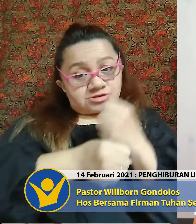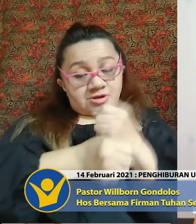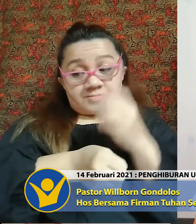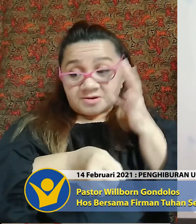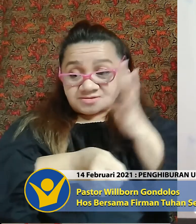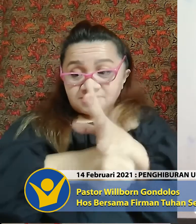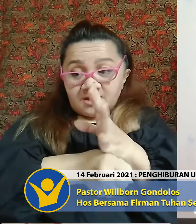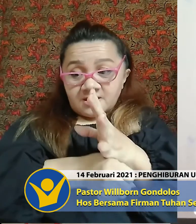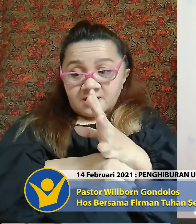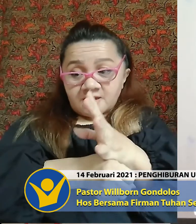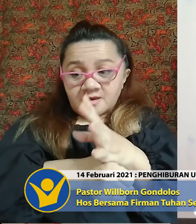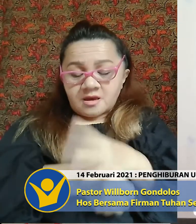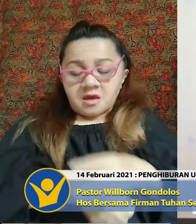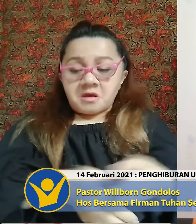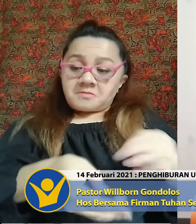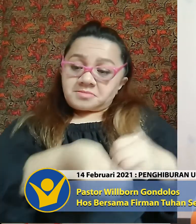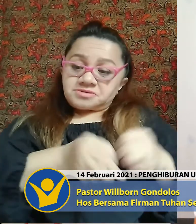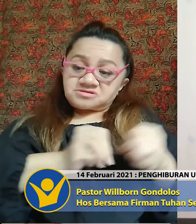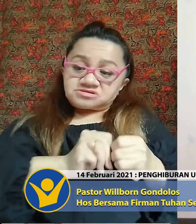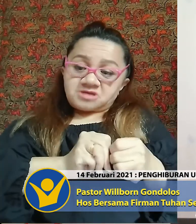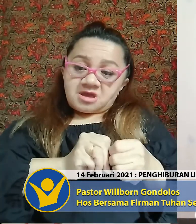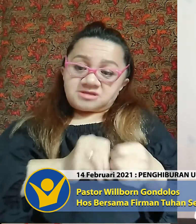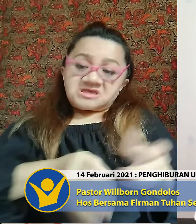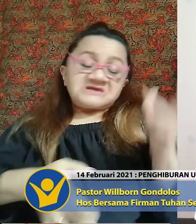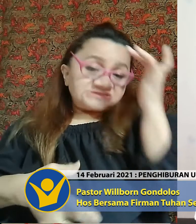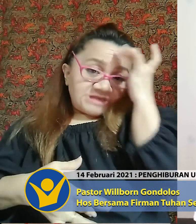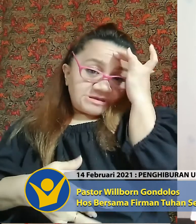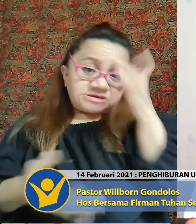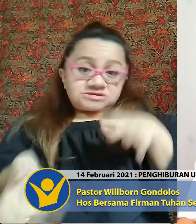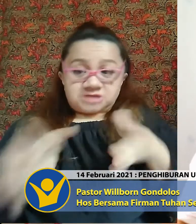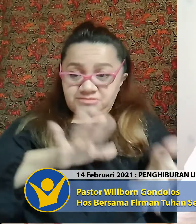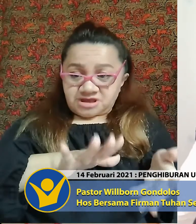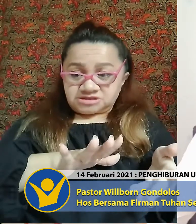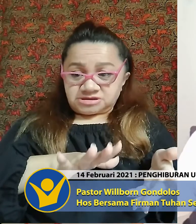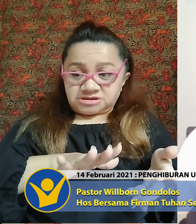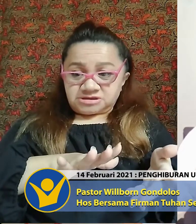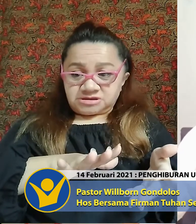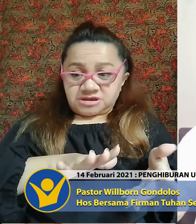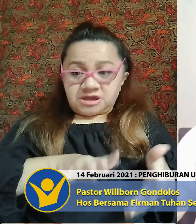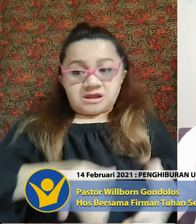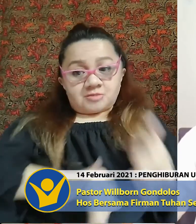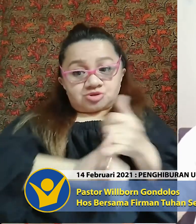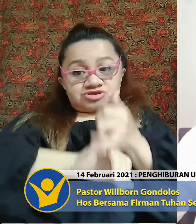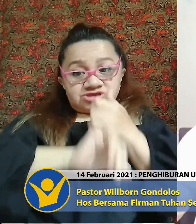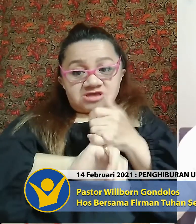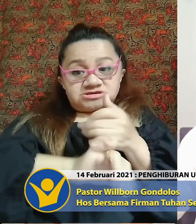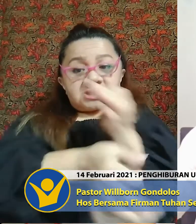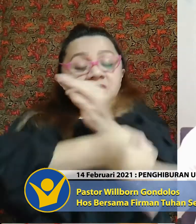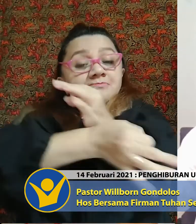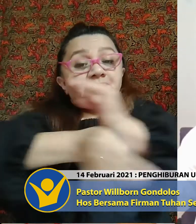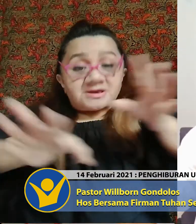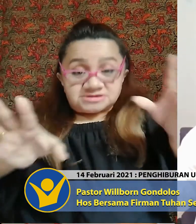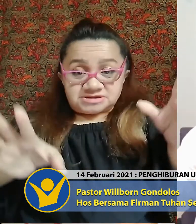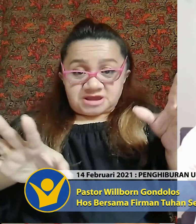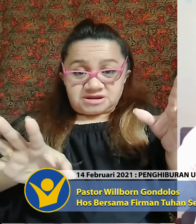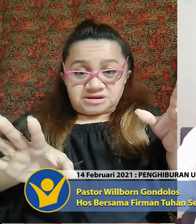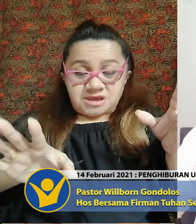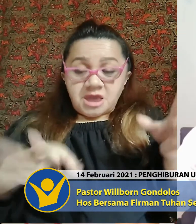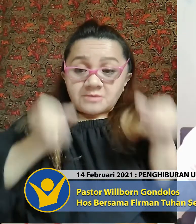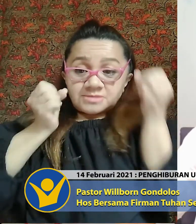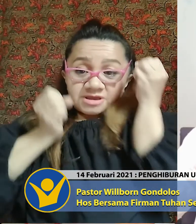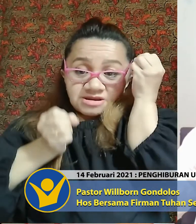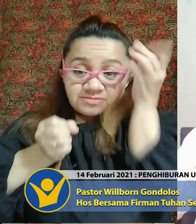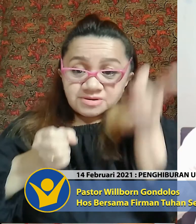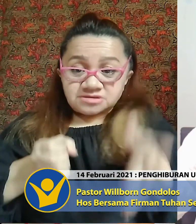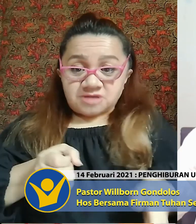dan telah digenapi. Mereka dibebaskan dari penawanan pada tahun 539 sebelum